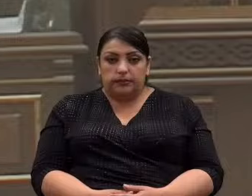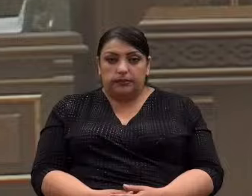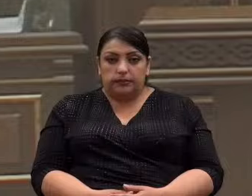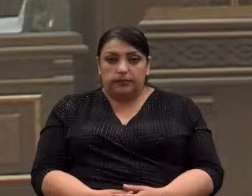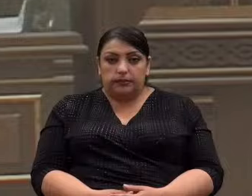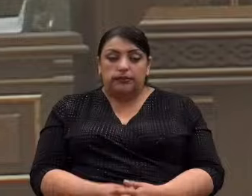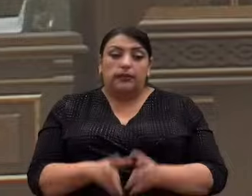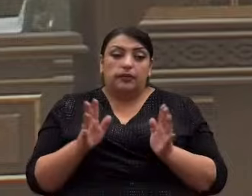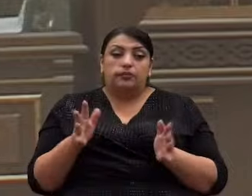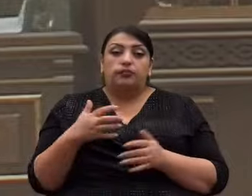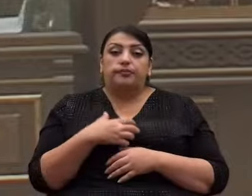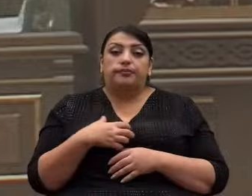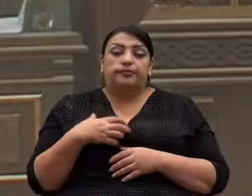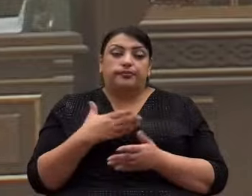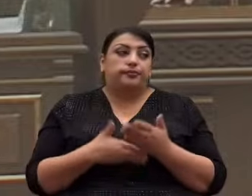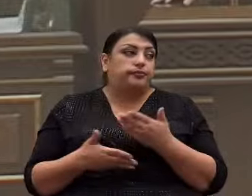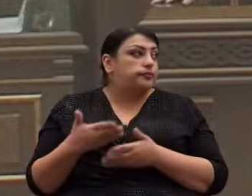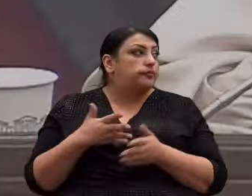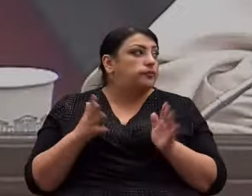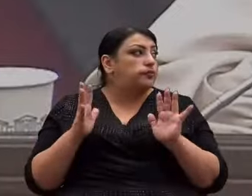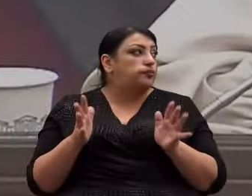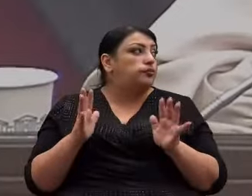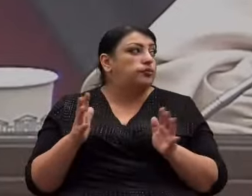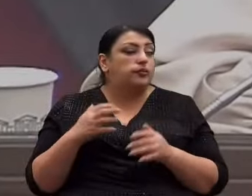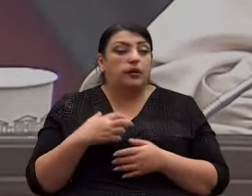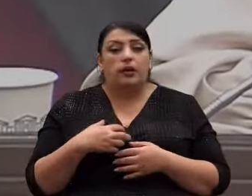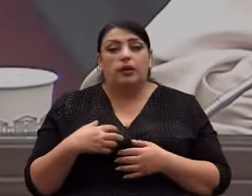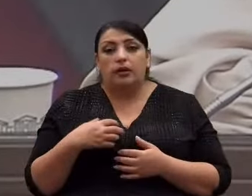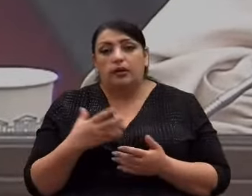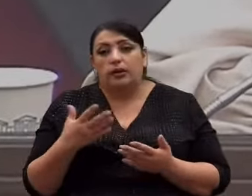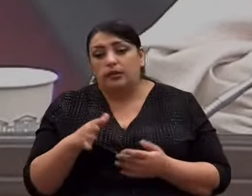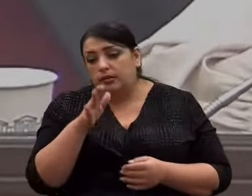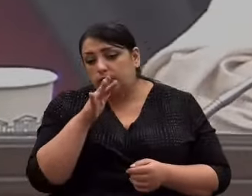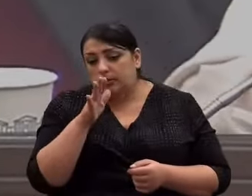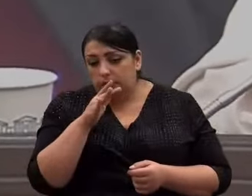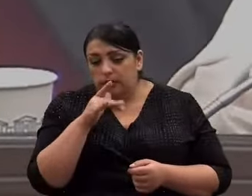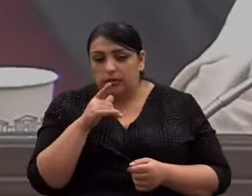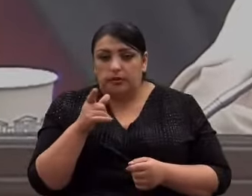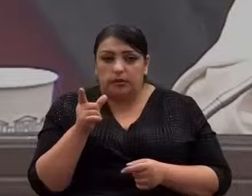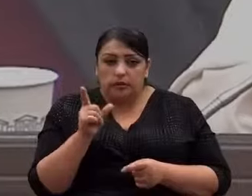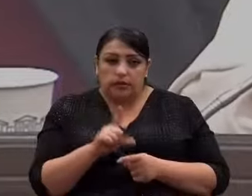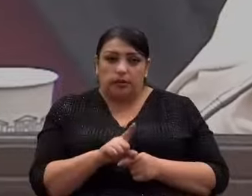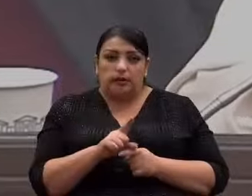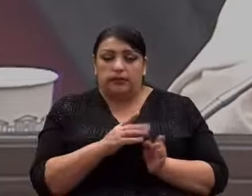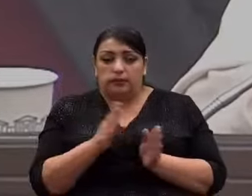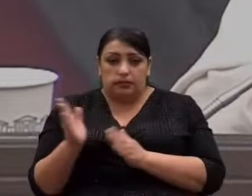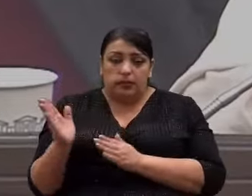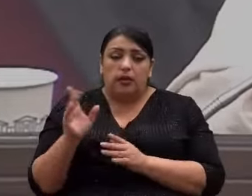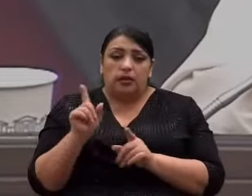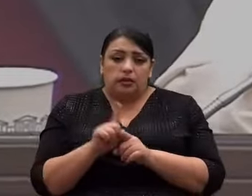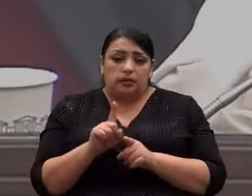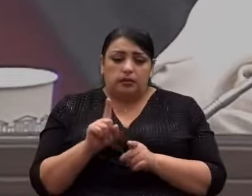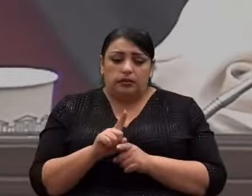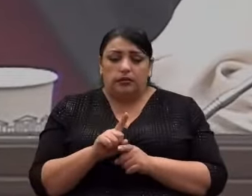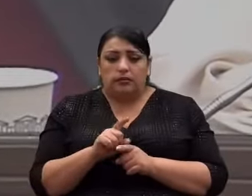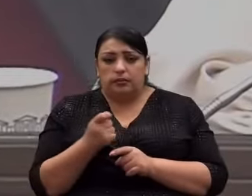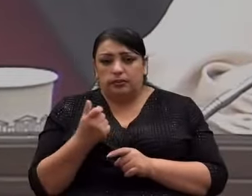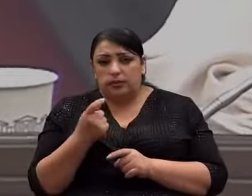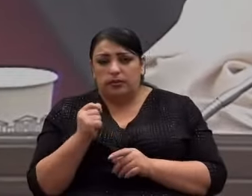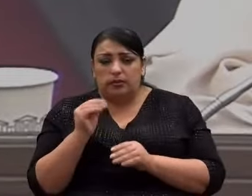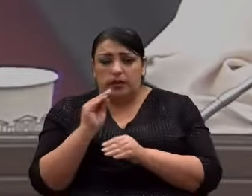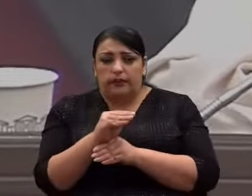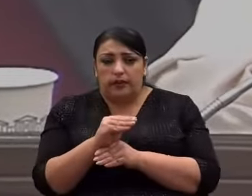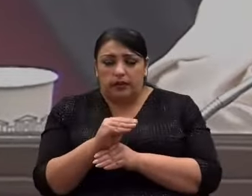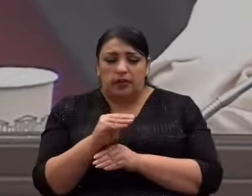Իրականում սա շատ կարևոր քննարկում է, շատ կարևոր, նույնիսկ կարծում եմ, եթե ժամանակը առաջ անցնի, մենք պիտի ժամանակը լրանա, պիտի նաև մի